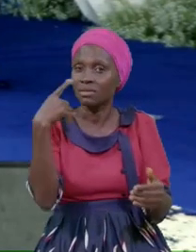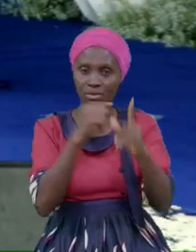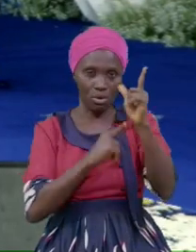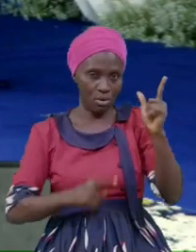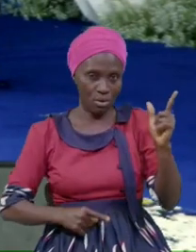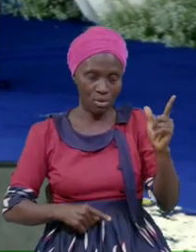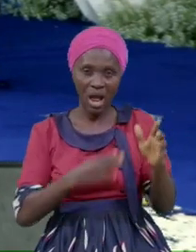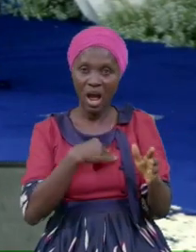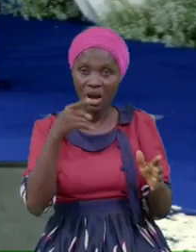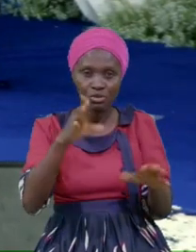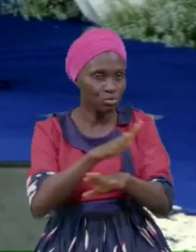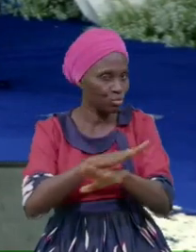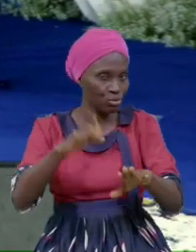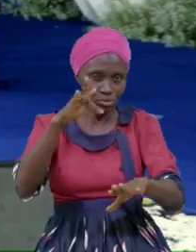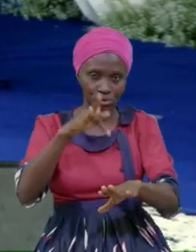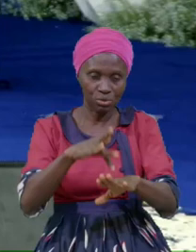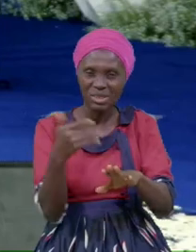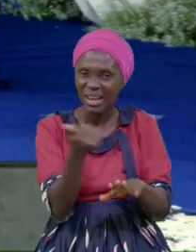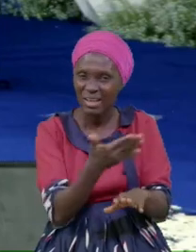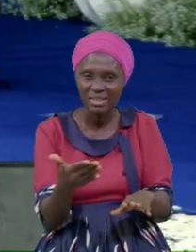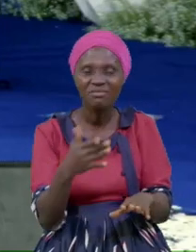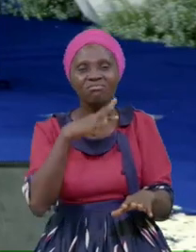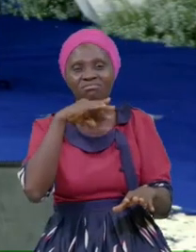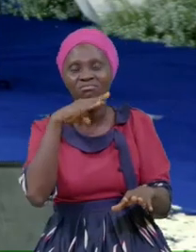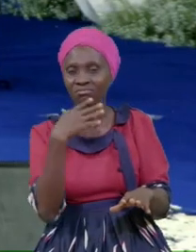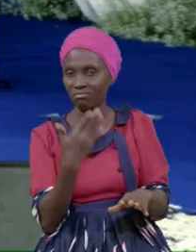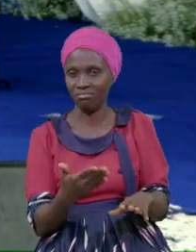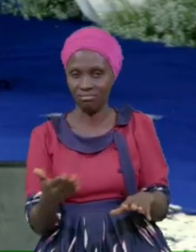touchez pas à ce qui est impur.